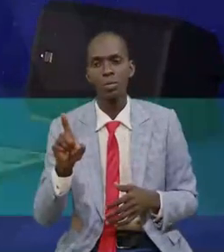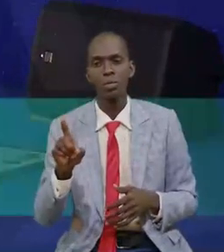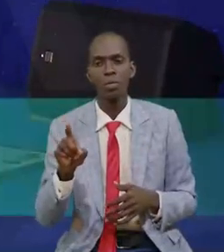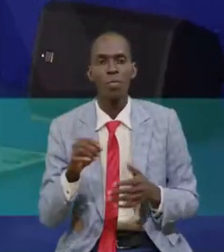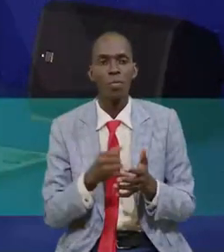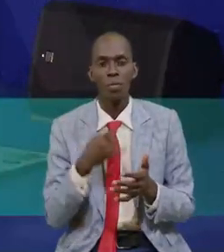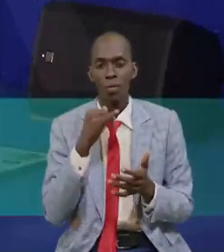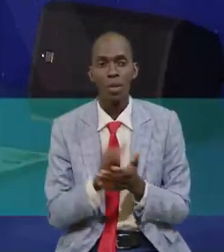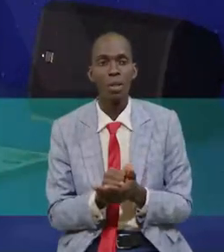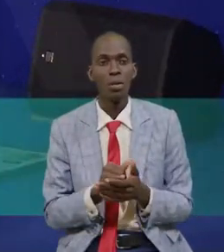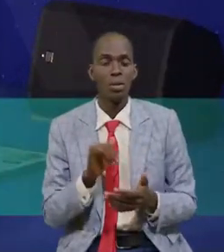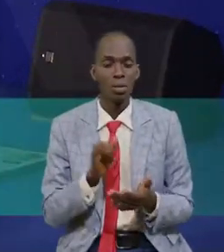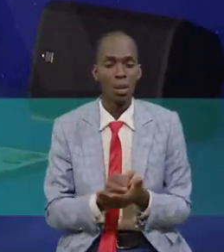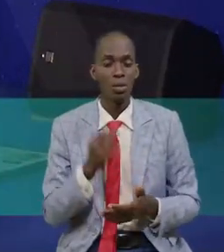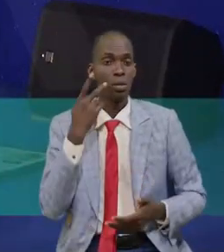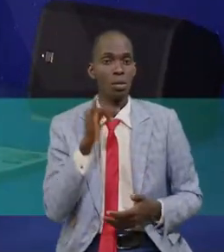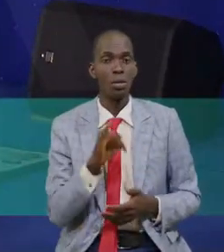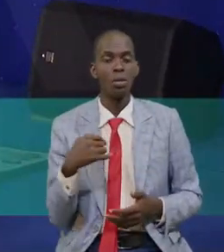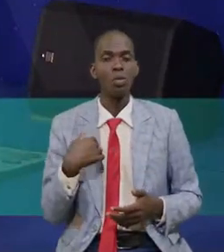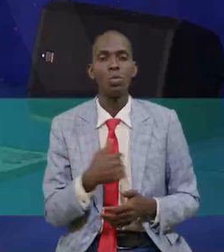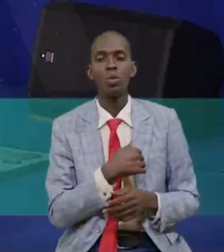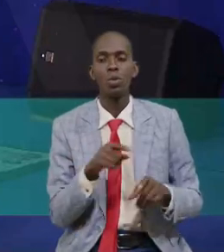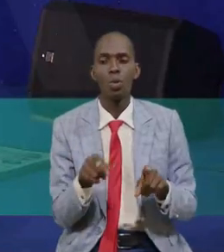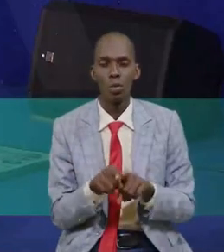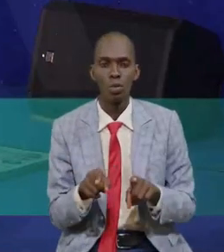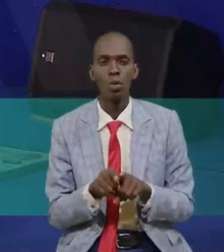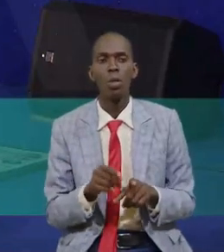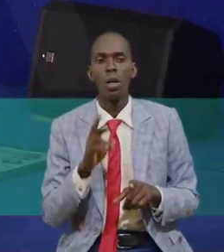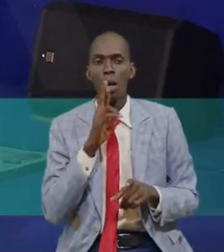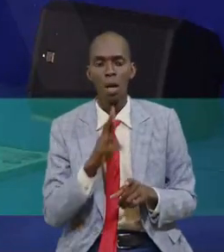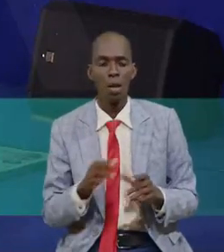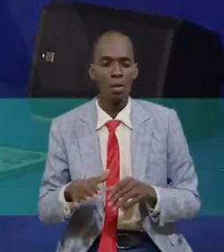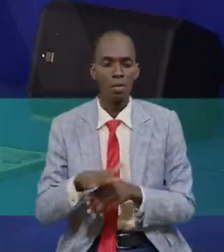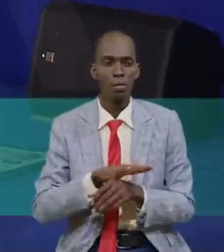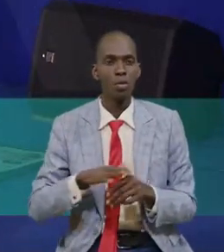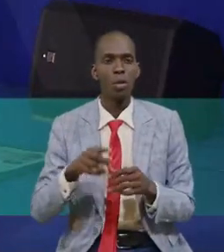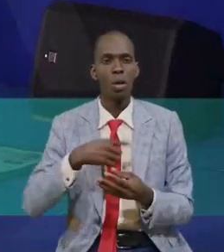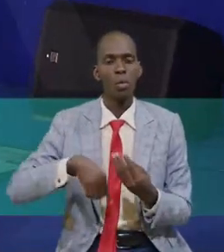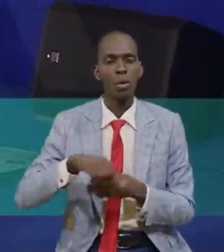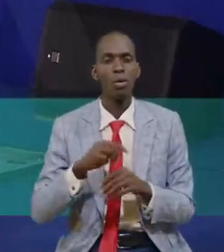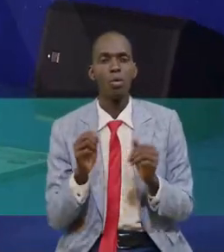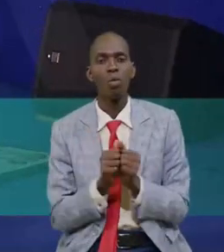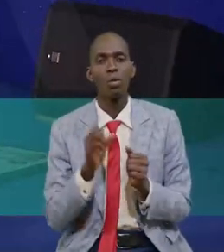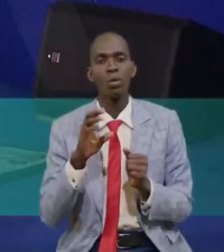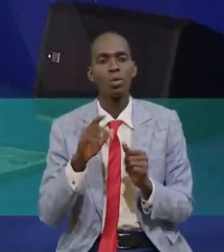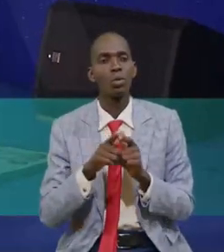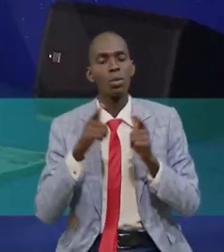il dit, nous donc aussi, puisque nous sommes environnés d'une si grande nuée de